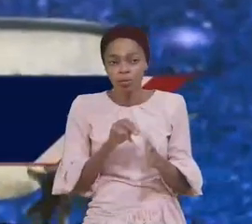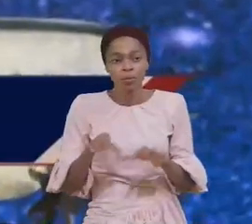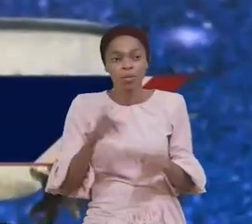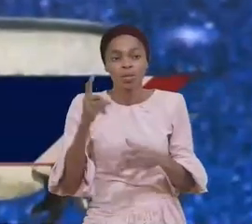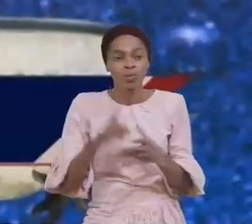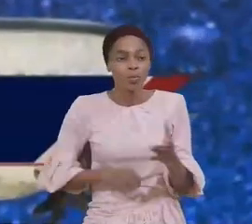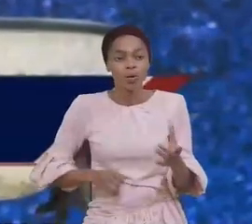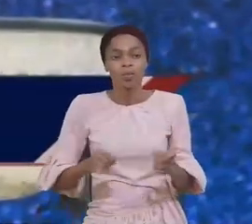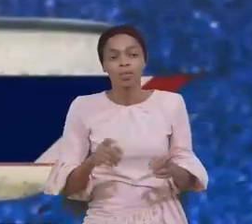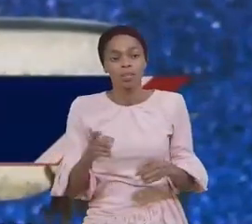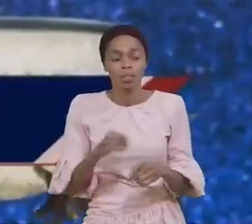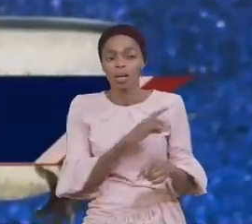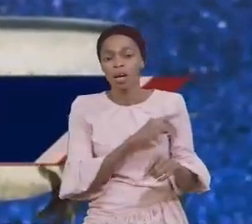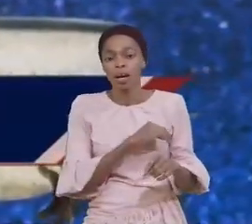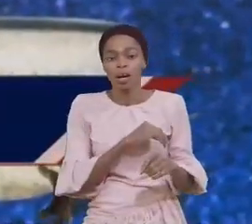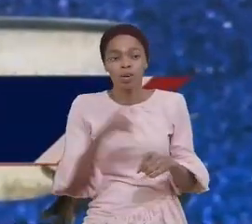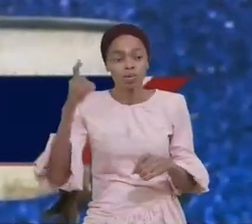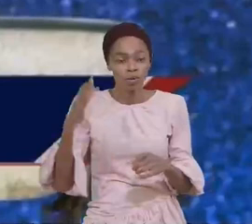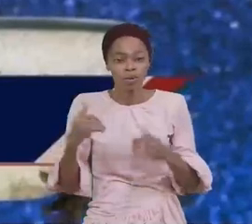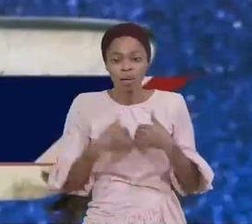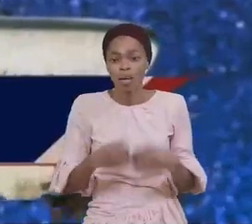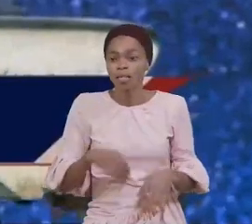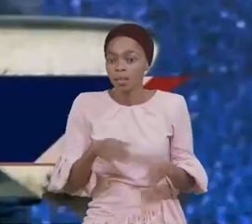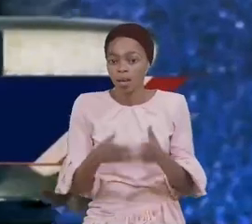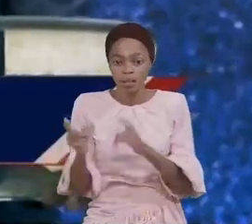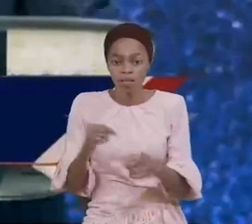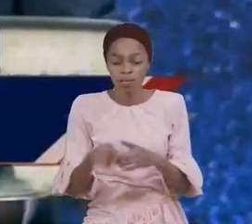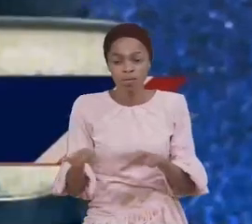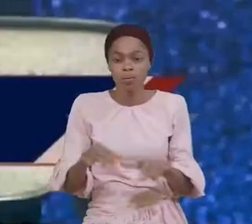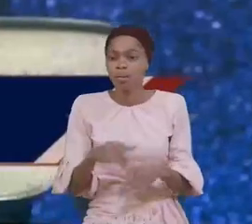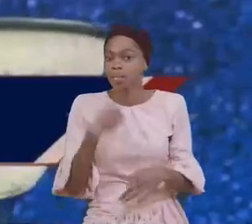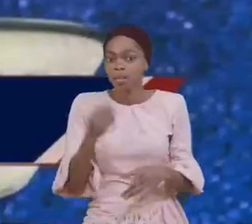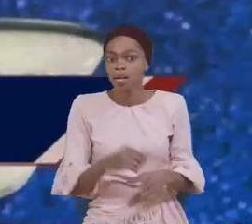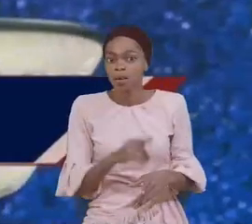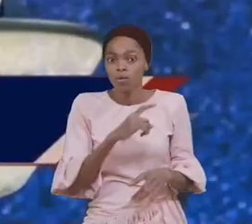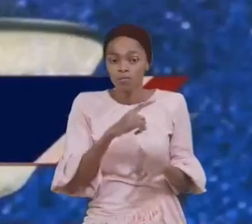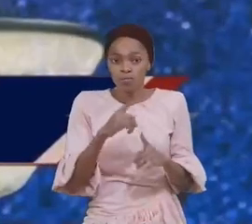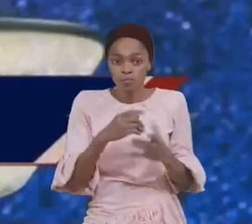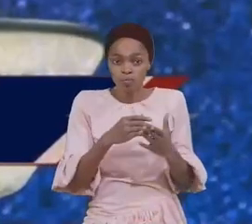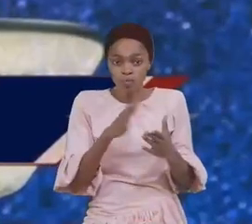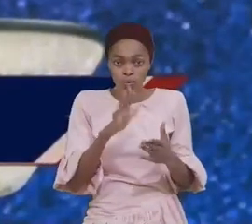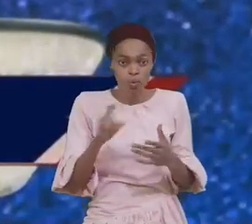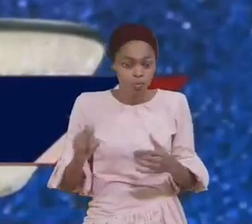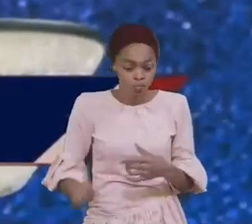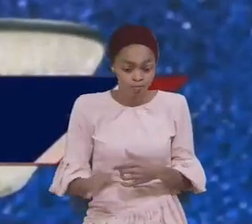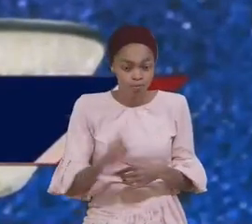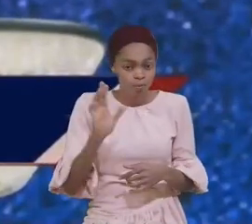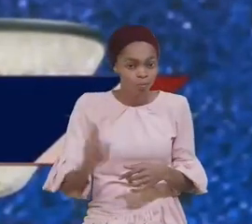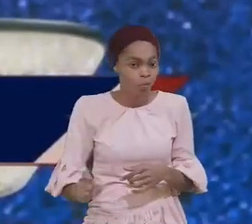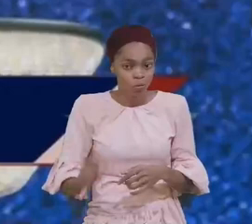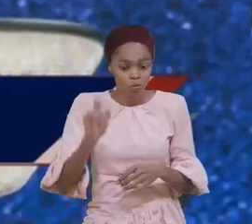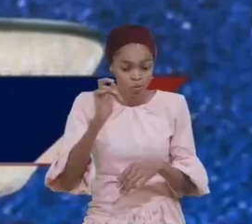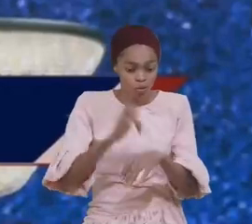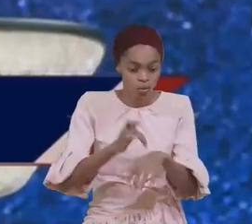qu'ils feraient ce que le Seigneur a dit. Que tout le coffre fleurira la plante de votre pied. Alors, vous devez mettre votre pied là-bas avant que